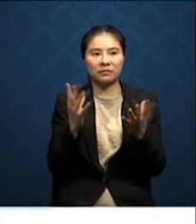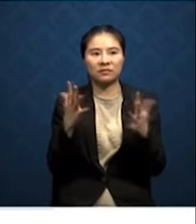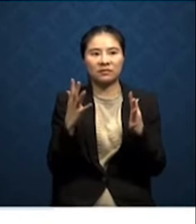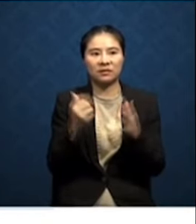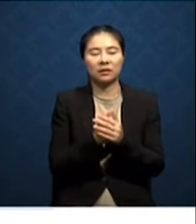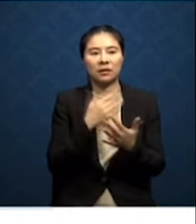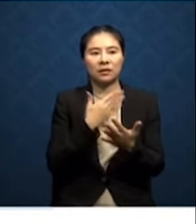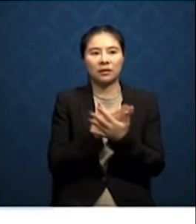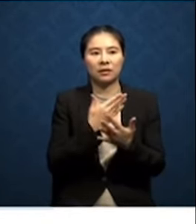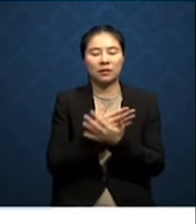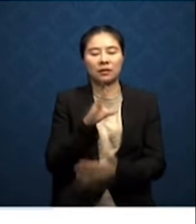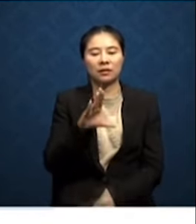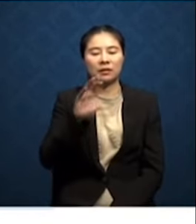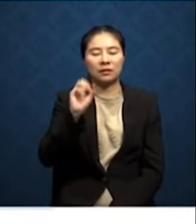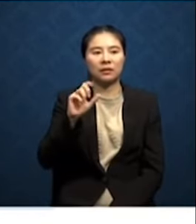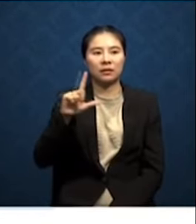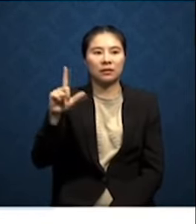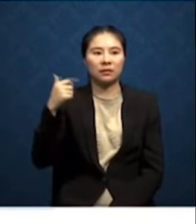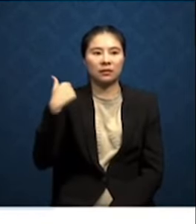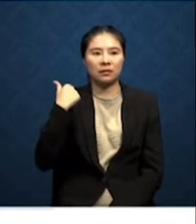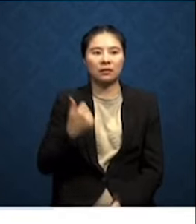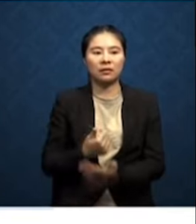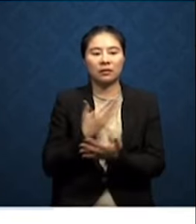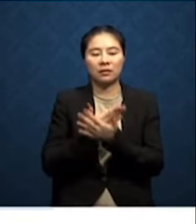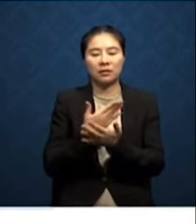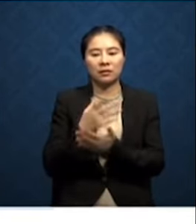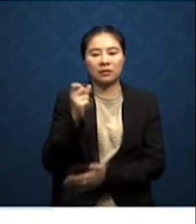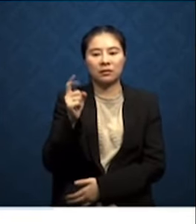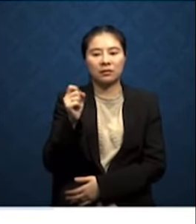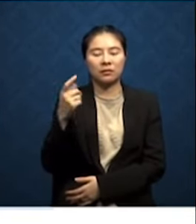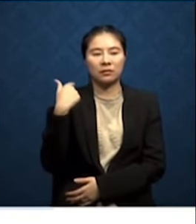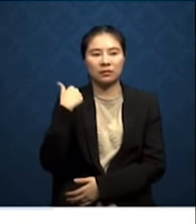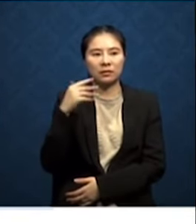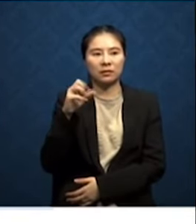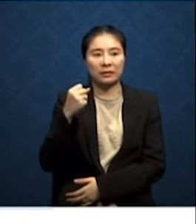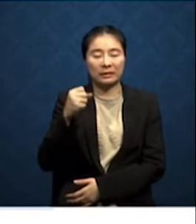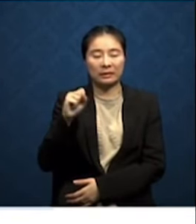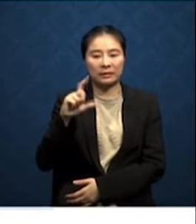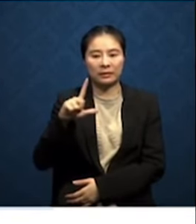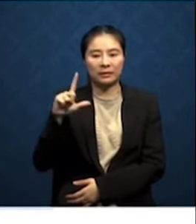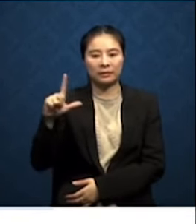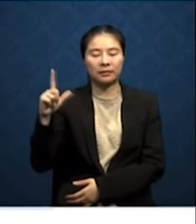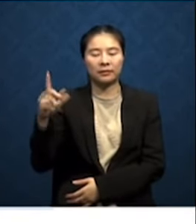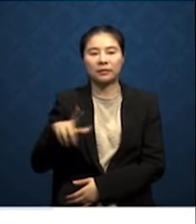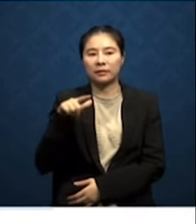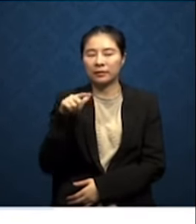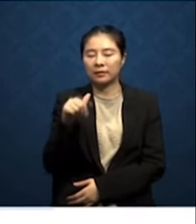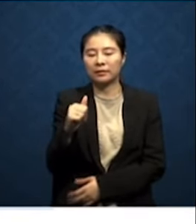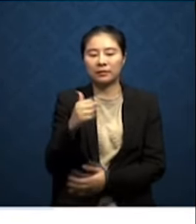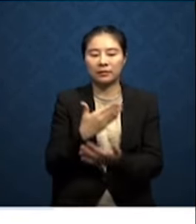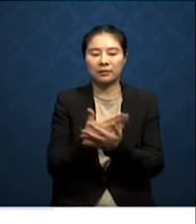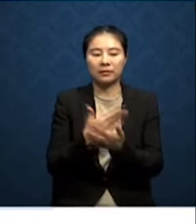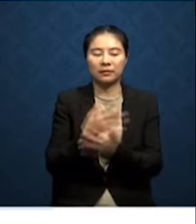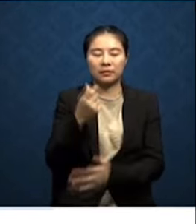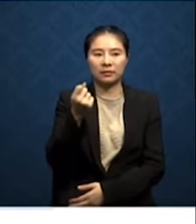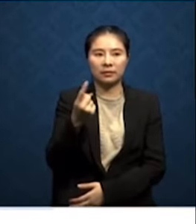500,000ล้านบาทเข้าไปเงินสดในระบบเศรษฐกิจมีอีก 10ล้านล้านครับเพราะฉะนั้นเนี่ยกลไกในการแลกเปลี่ยนหลักยังคงจะเป็นเงินสดอยู่ครับไม่ได้